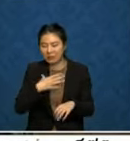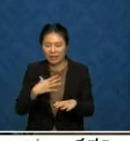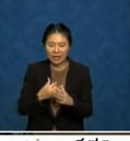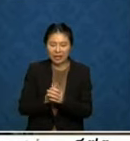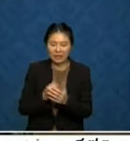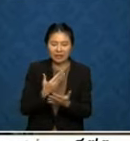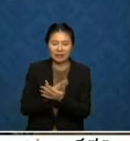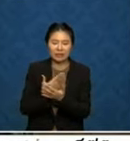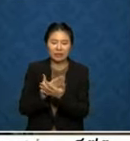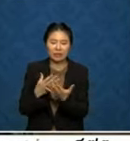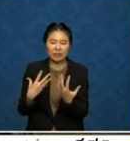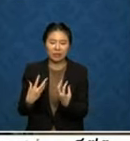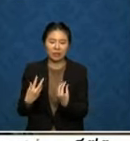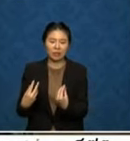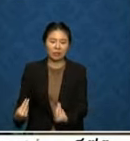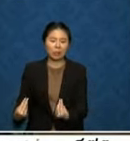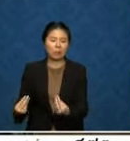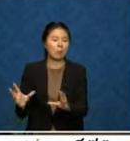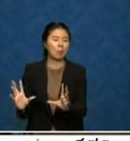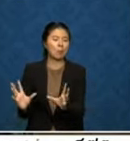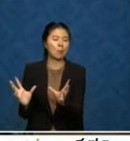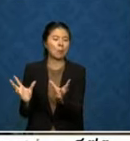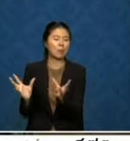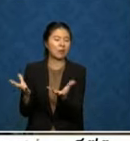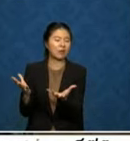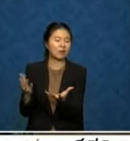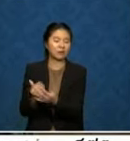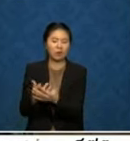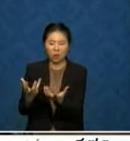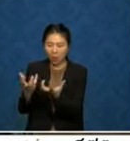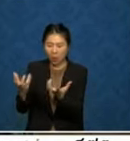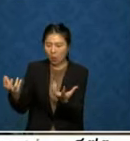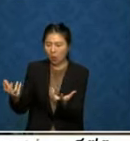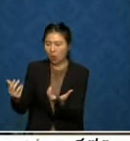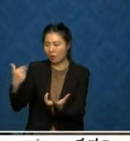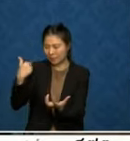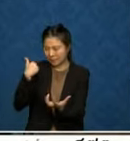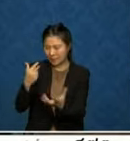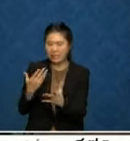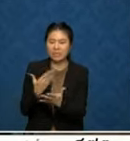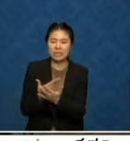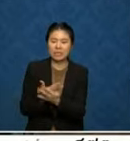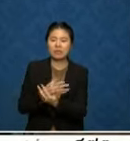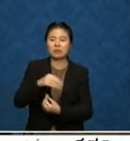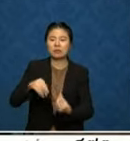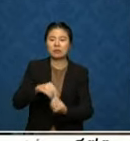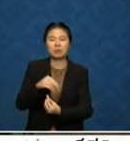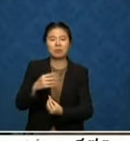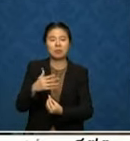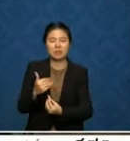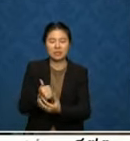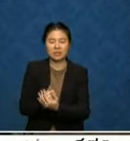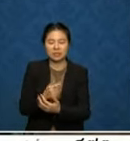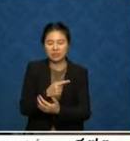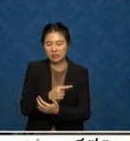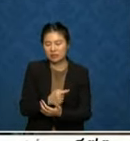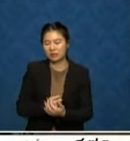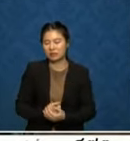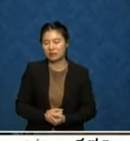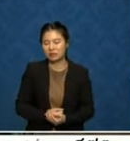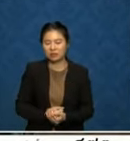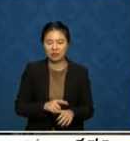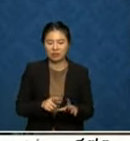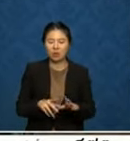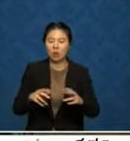ทำให้ครอบครัวเป็นหนี้เป็นสินสินค้ากองเต็มบ้านขายไม่ได้มีแต่ผู้ขายค่ะแต่ไร้เง